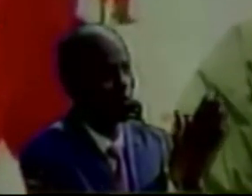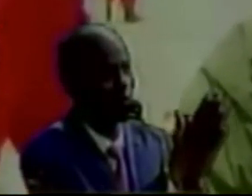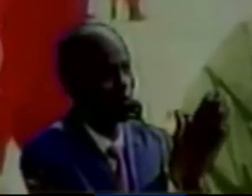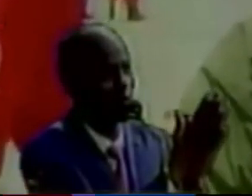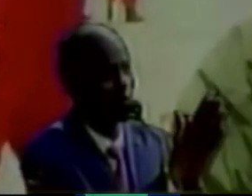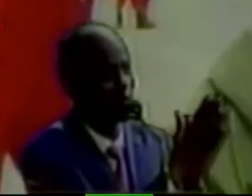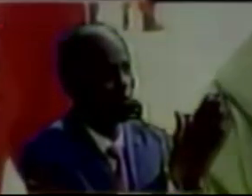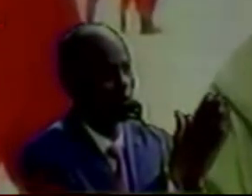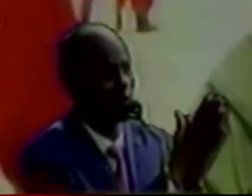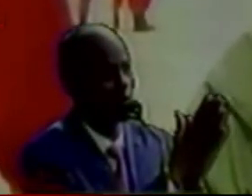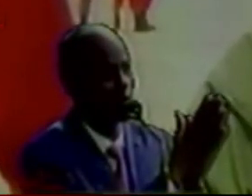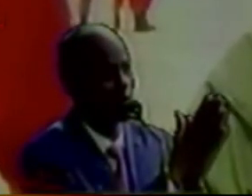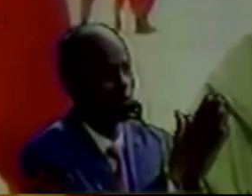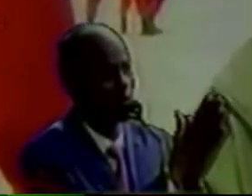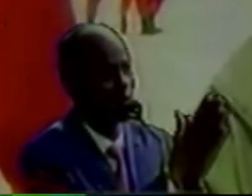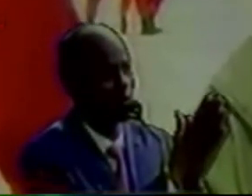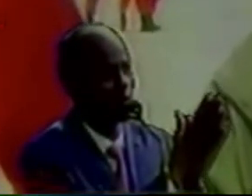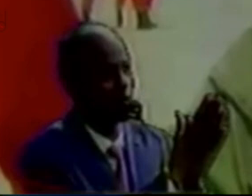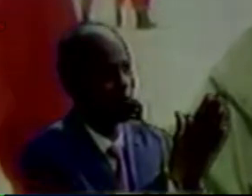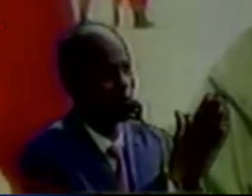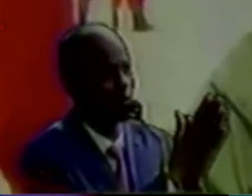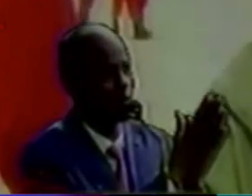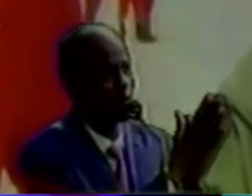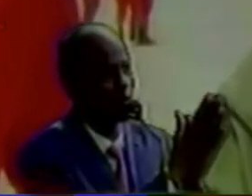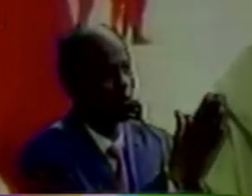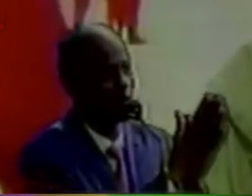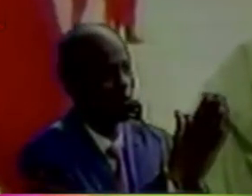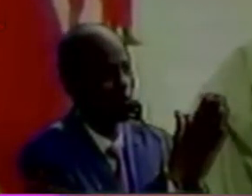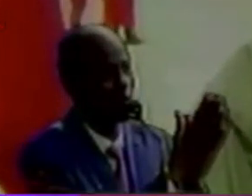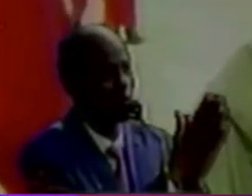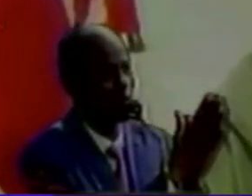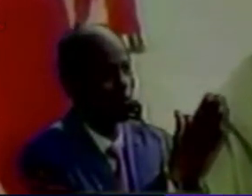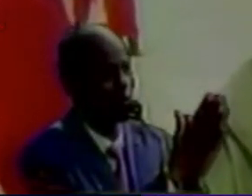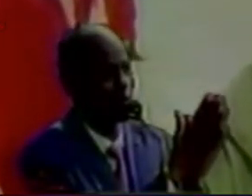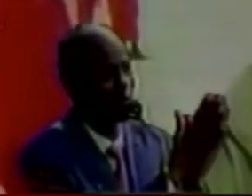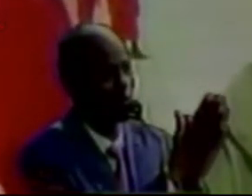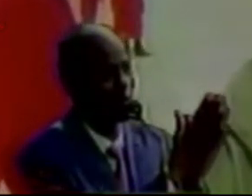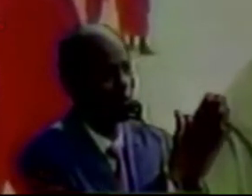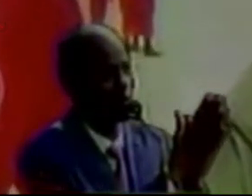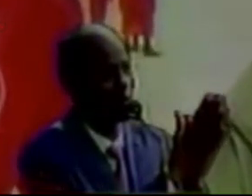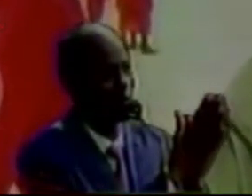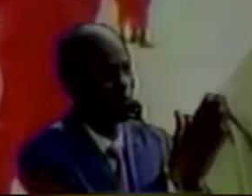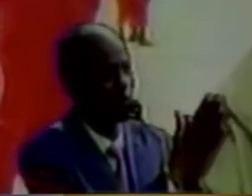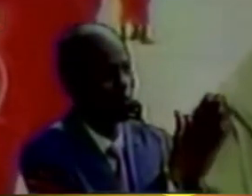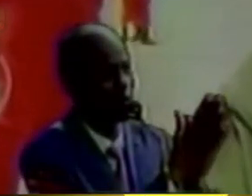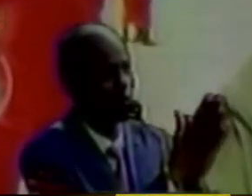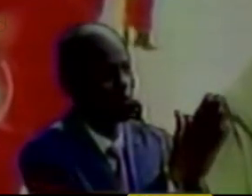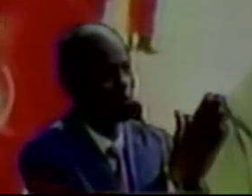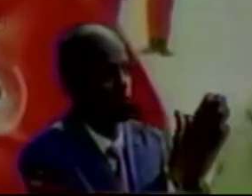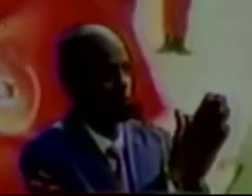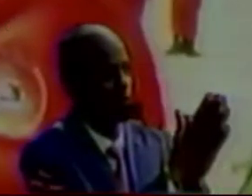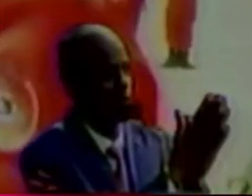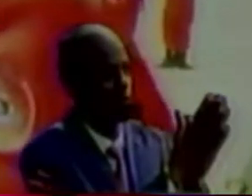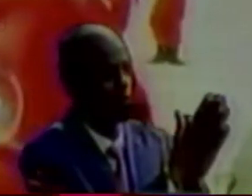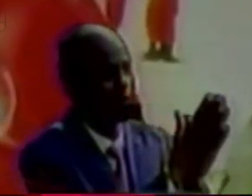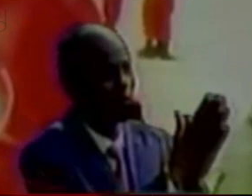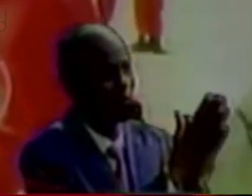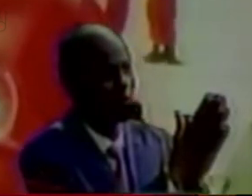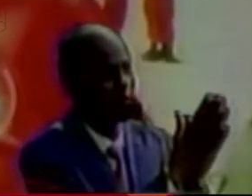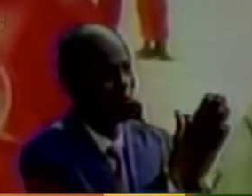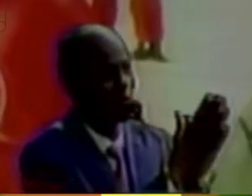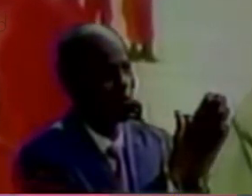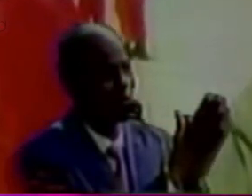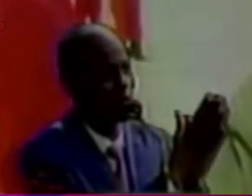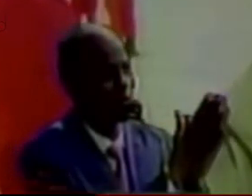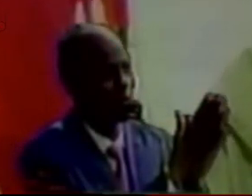o Brasil está trazendo vai fazer uma grande diferença. Nós vamos utilizar a equipe de sauvetage e secours. Nós vamos